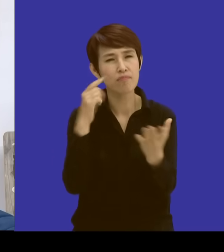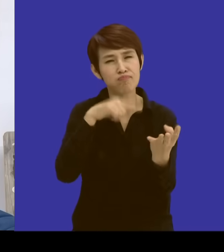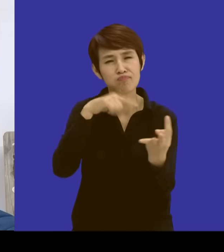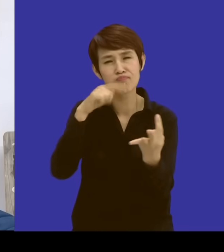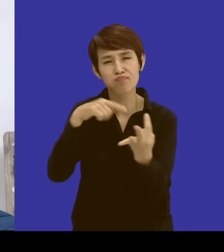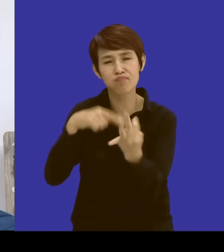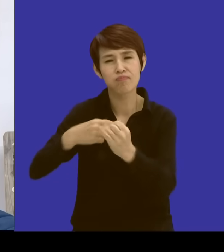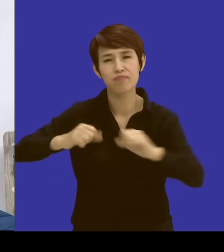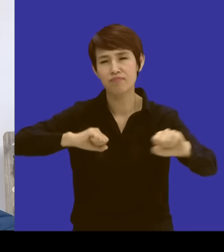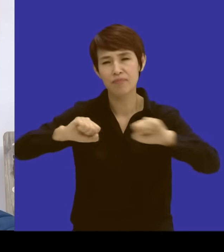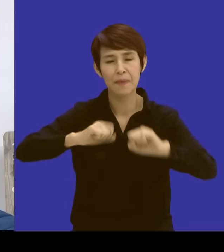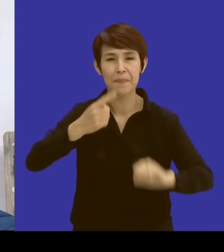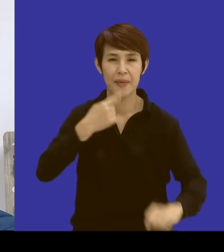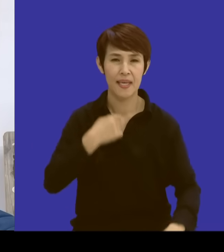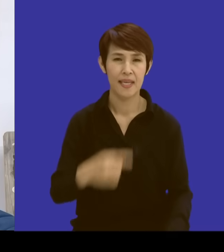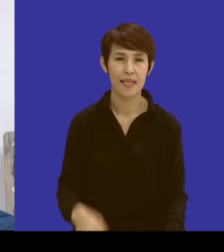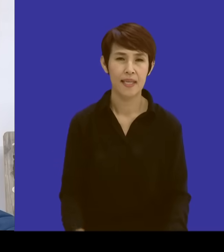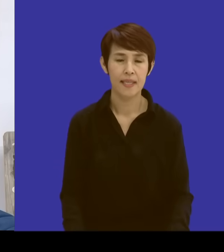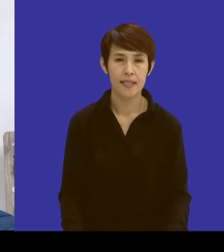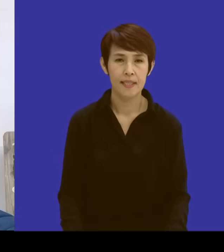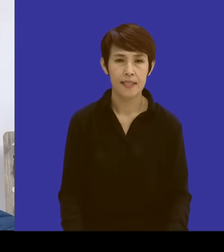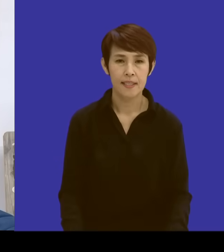이렇게 지내고 사실은